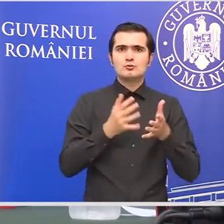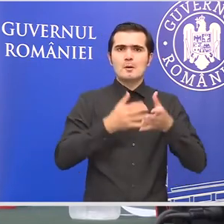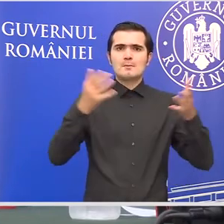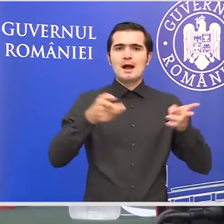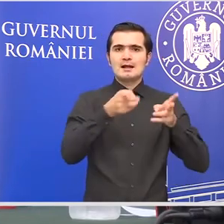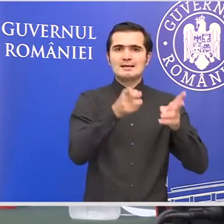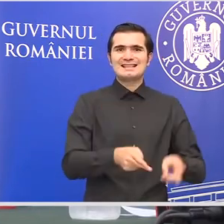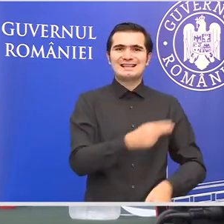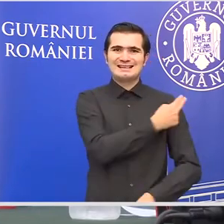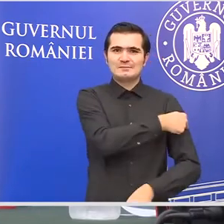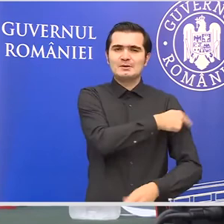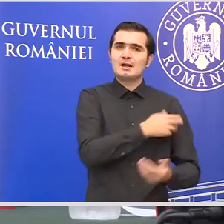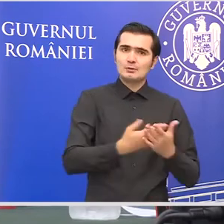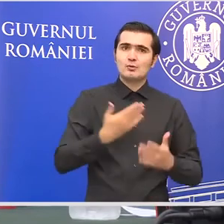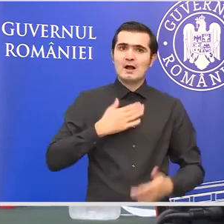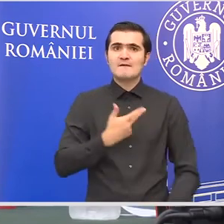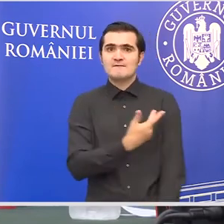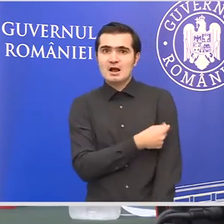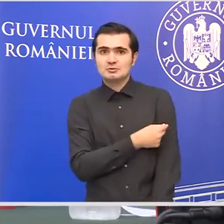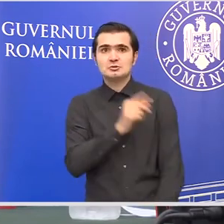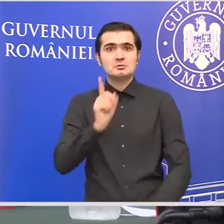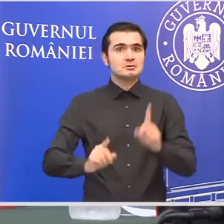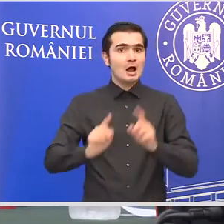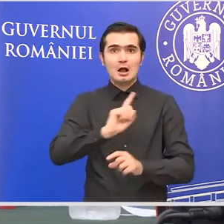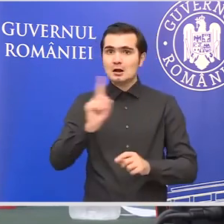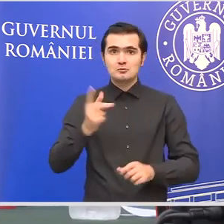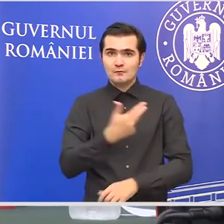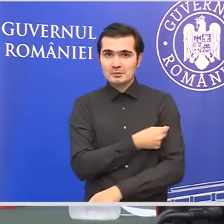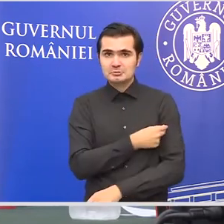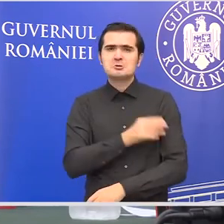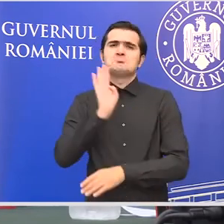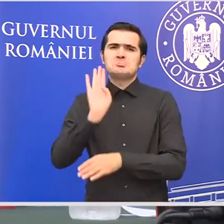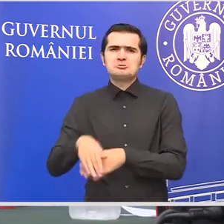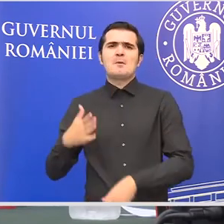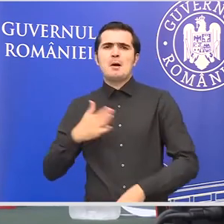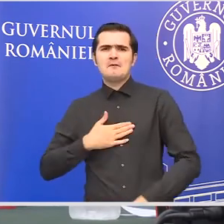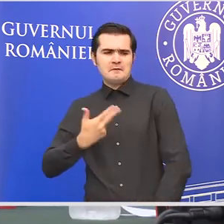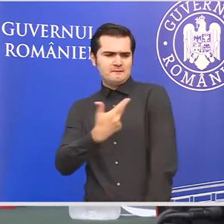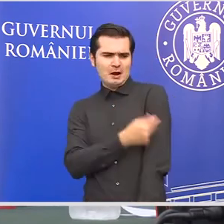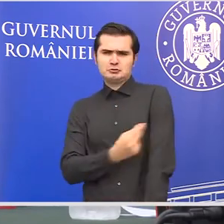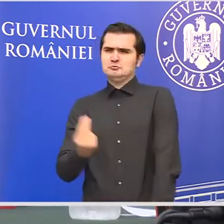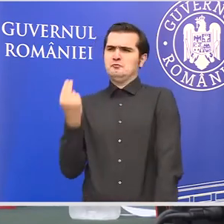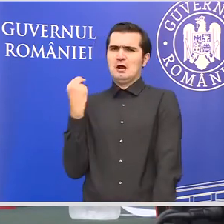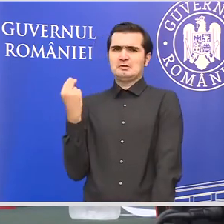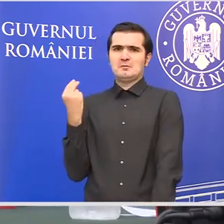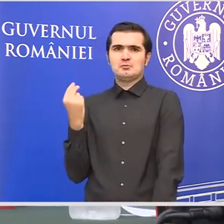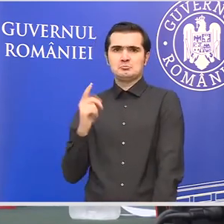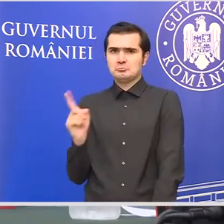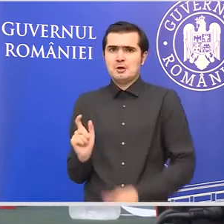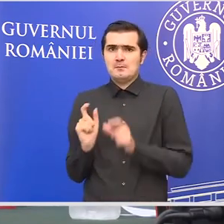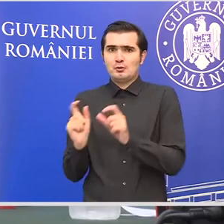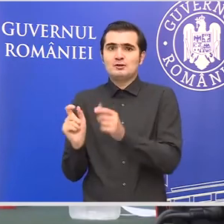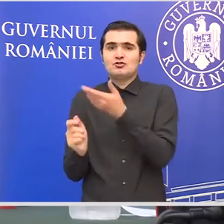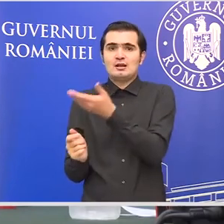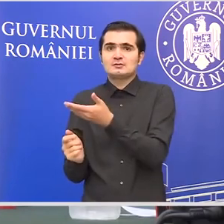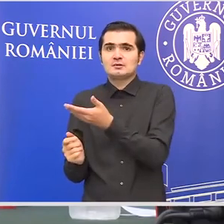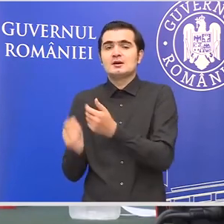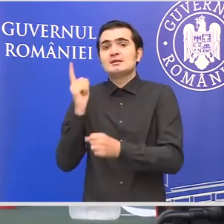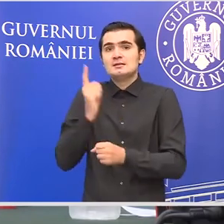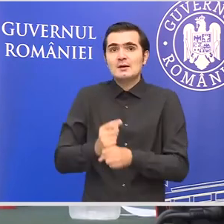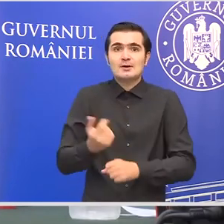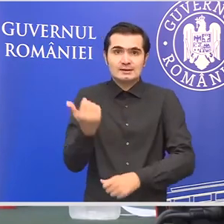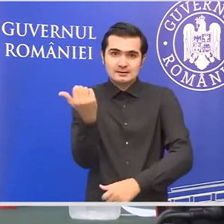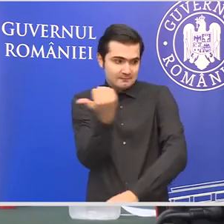dacă nu ne vaccinăm, putem să avem cele mai eficiente vaccinuri, pentru că ele nu ne protejează, ne protejează vaccinarea, gestul de a ne